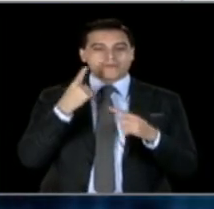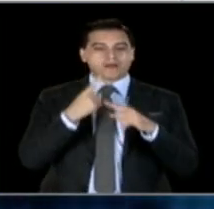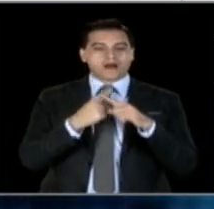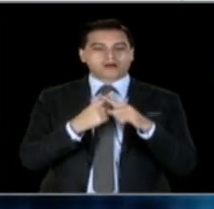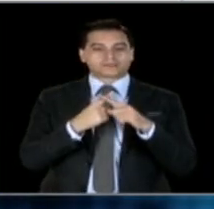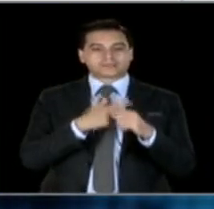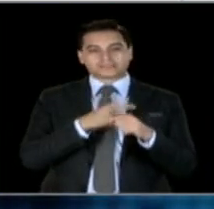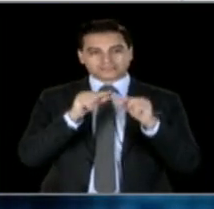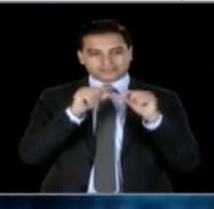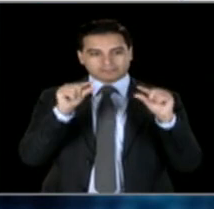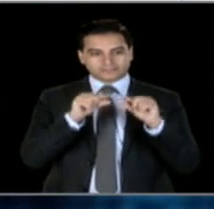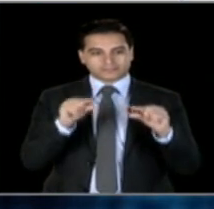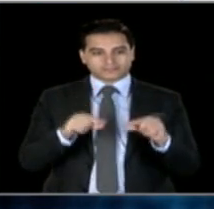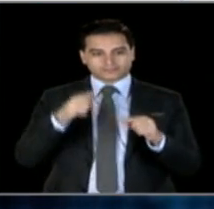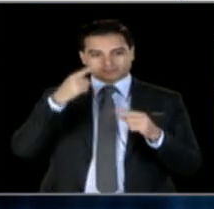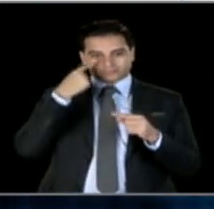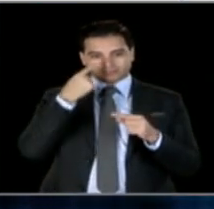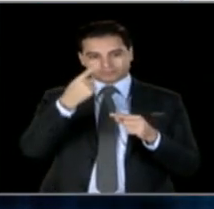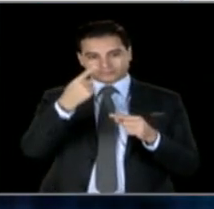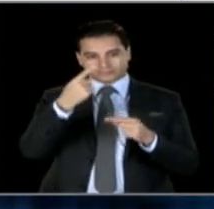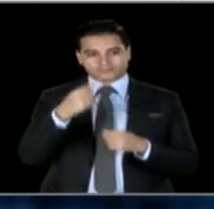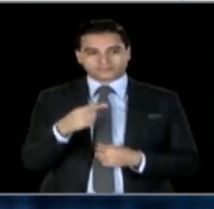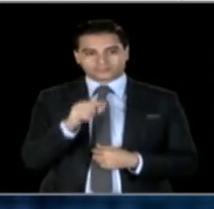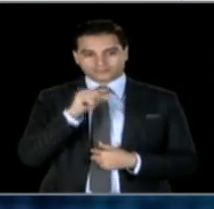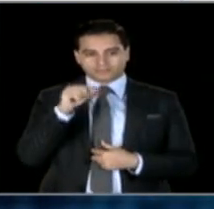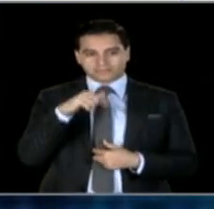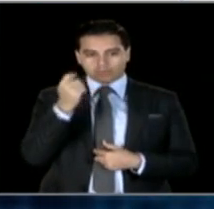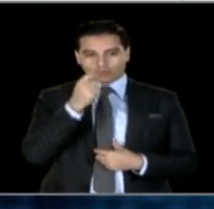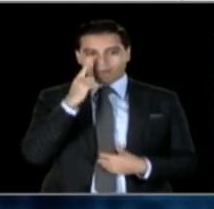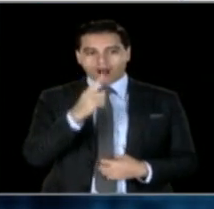ما هي المعلومة الخاطئة بالنص في الصورة؟